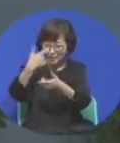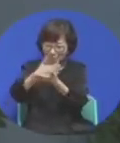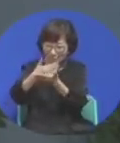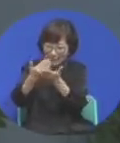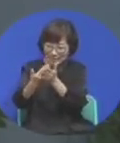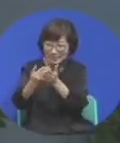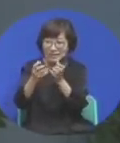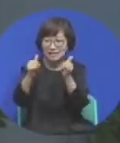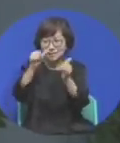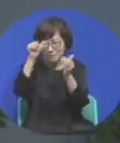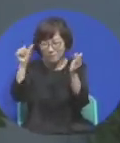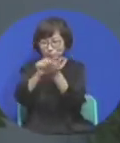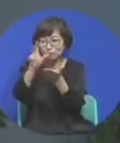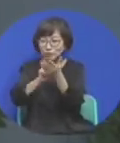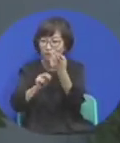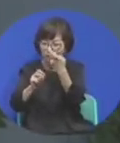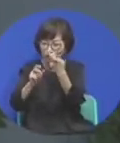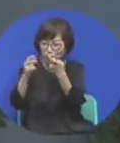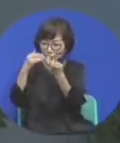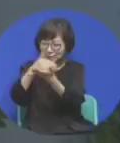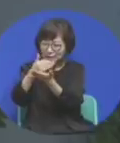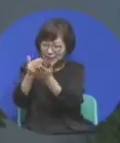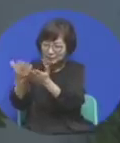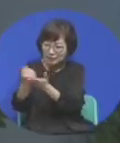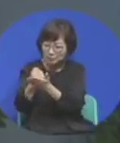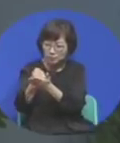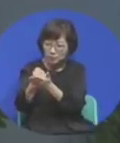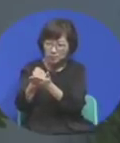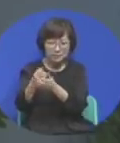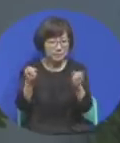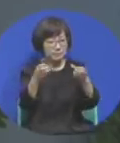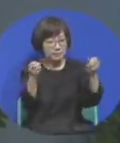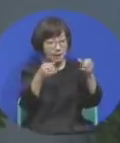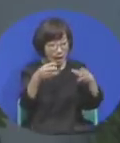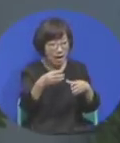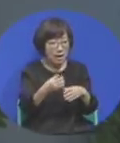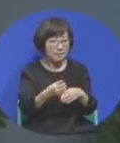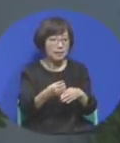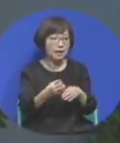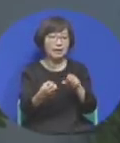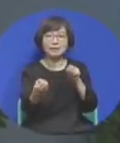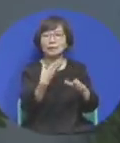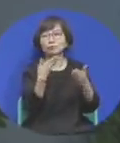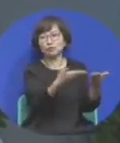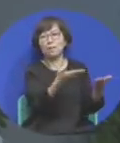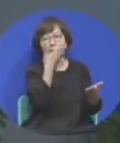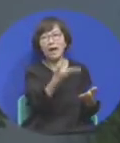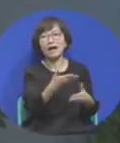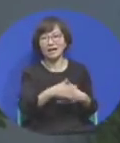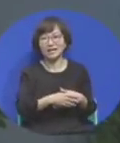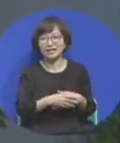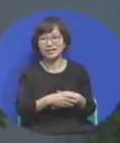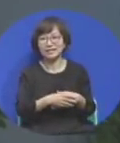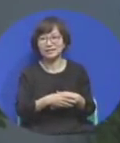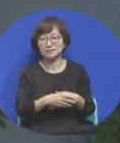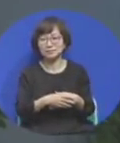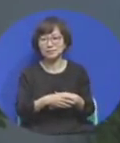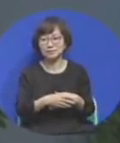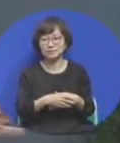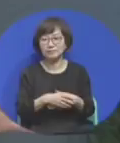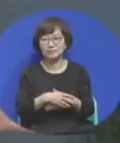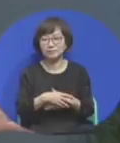them a one-hour consultation with the 12 unbeliever states, immediately the answer will come out. 근데 그 사람 답을 줘버리면요, 그 사람은 예사로